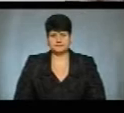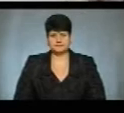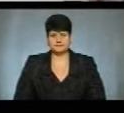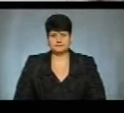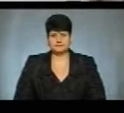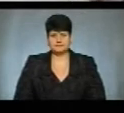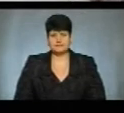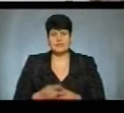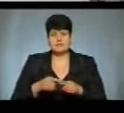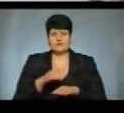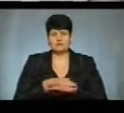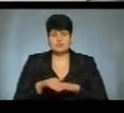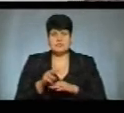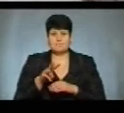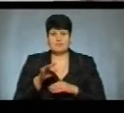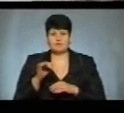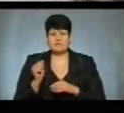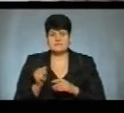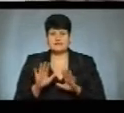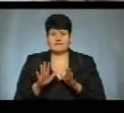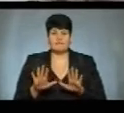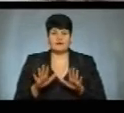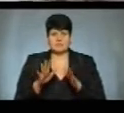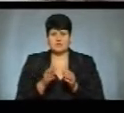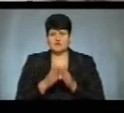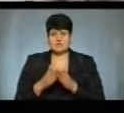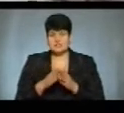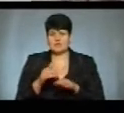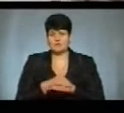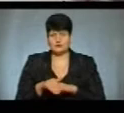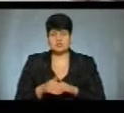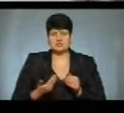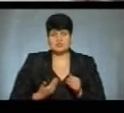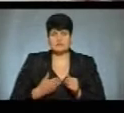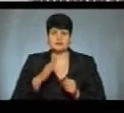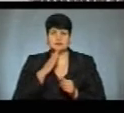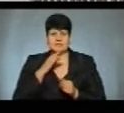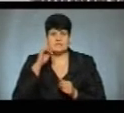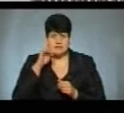Це вулиця Миколинецька, де стався випадок. На сусідній вулиці живе Людмила Яроцька, яка знала загиблого.